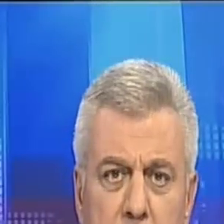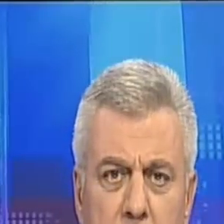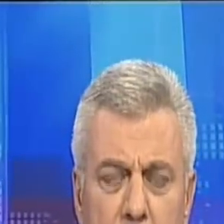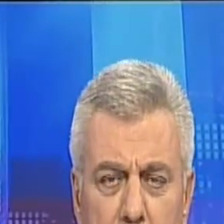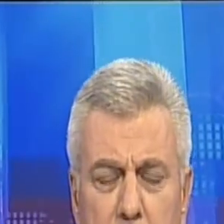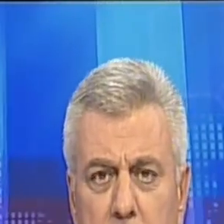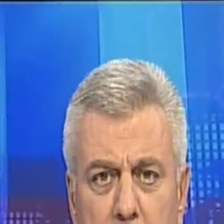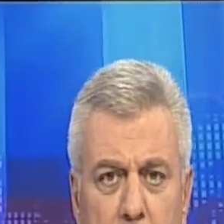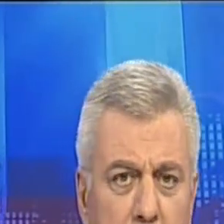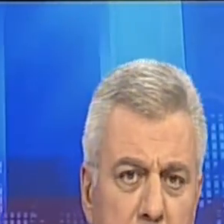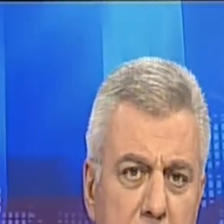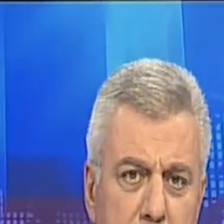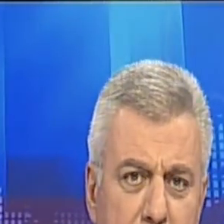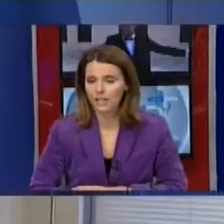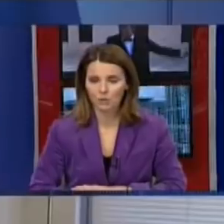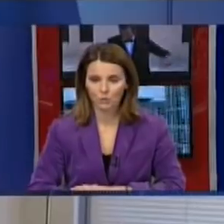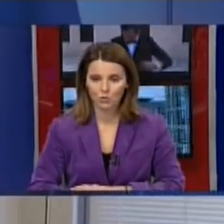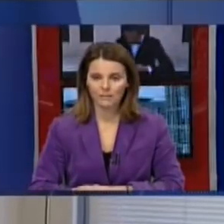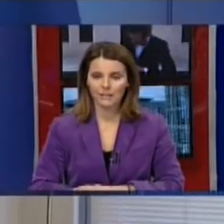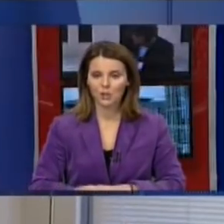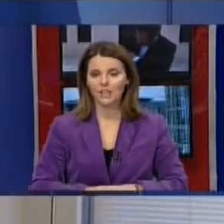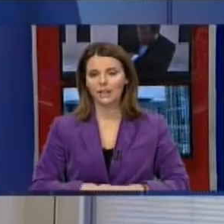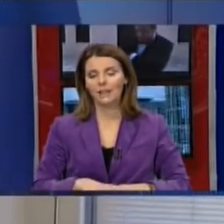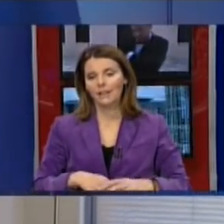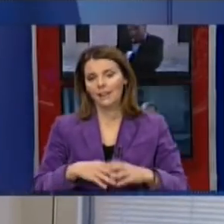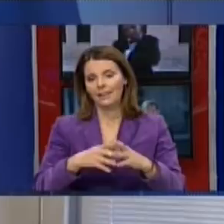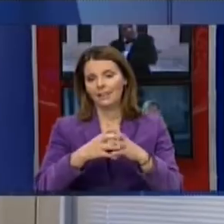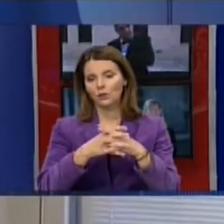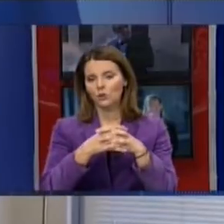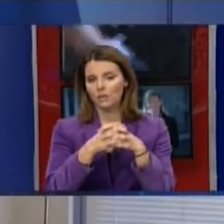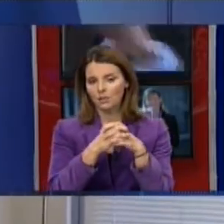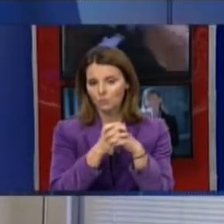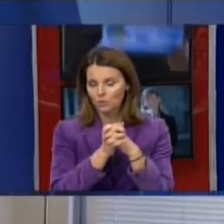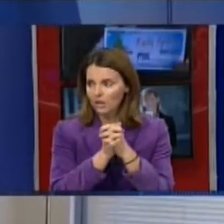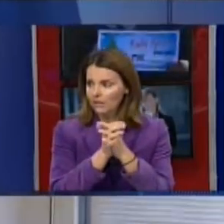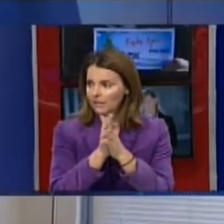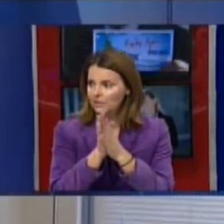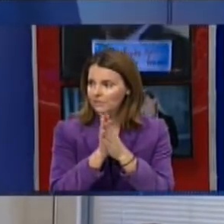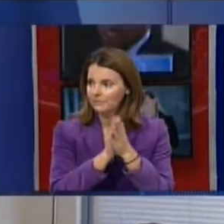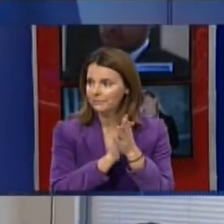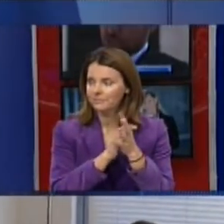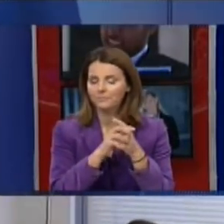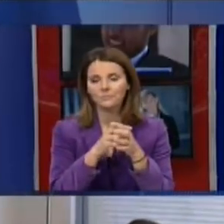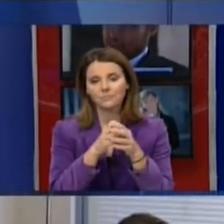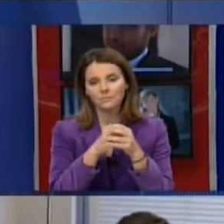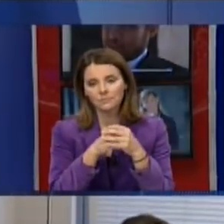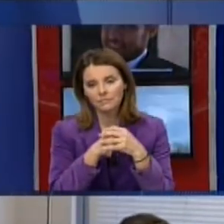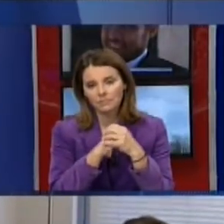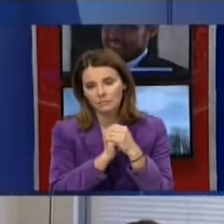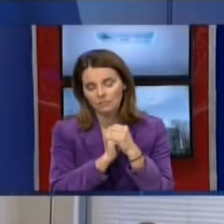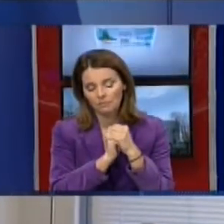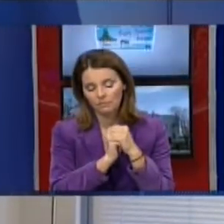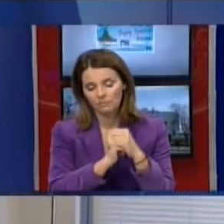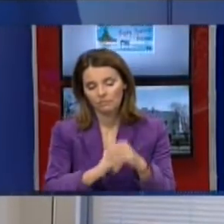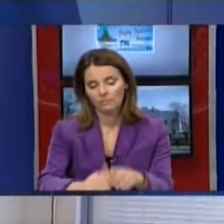Μάλιστα. Λοιπόν, πάμε τώρα Σπύρο να δούμε το βίντεο που έχει ετοιμάσει. Τι γίνεται με αυτό το πολυνομοσχέδιο φωτιά,